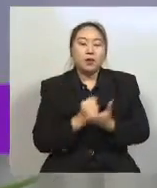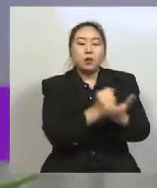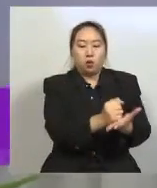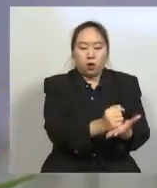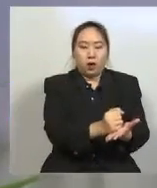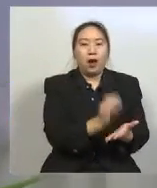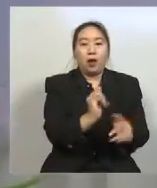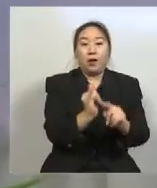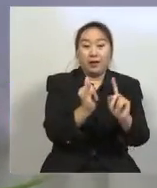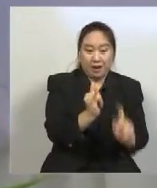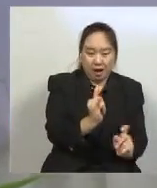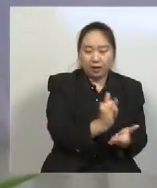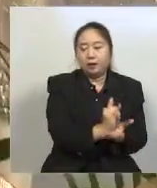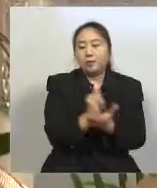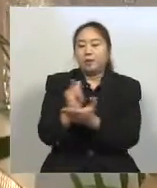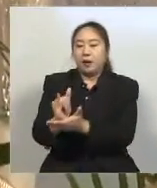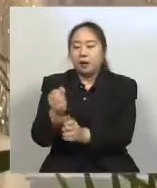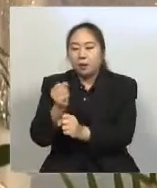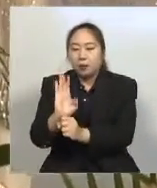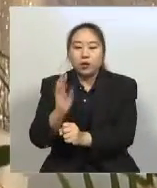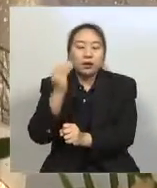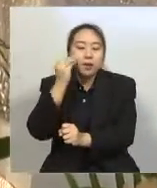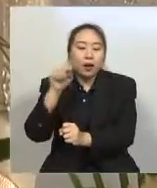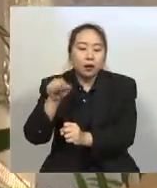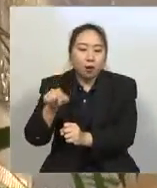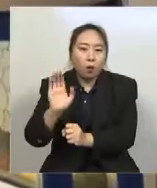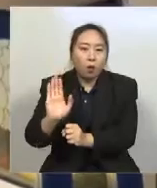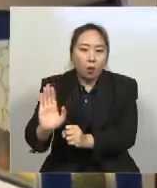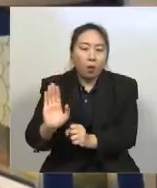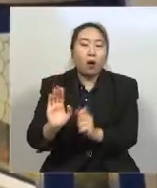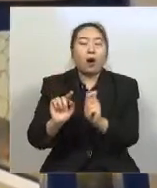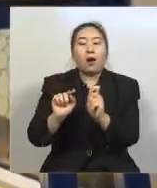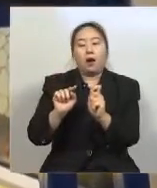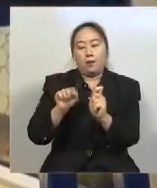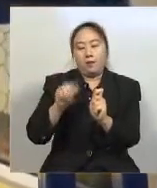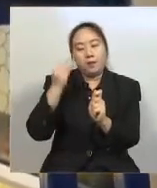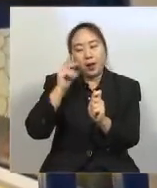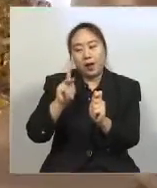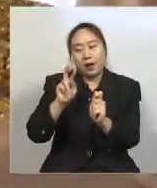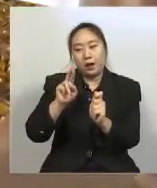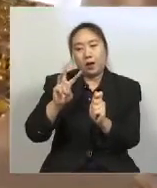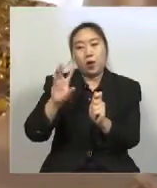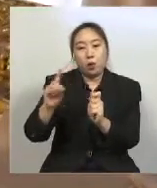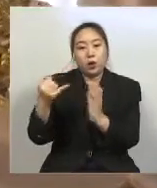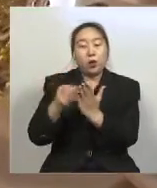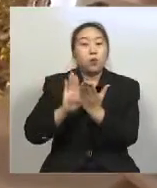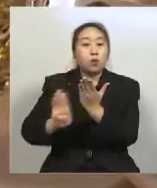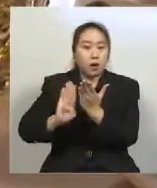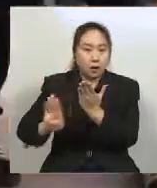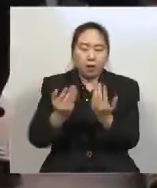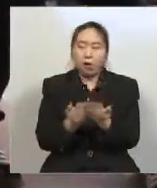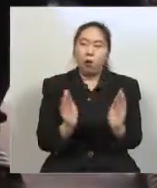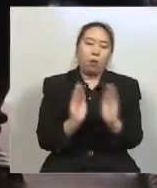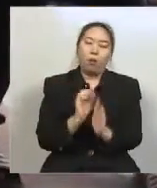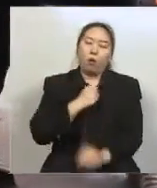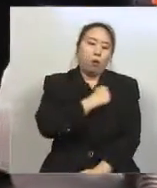ขที่43/3ชุมชนห้วยทมอตำบลบ้านกรวดอำเภอบ้านกรวดจังหวัดบุรีรัมย์โดยครอบครัวยังทำใจไม่ได้น